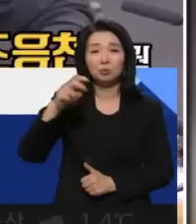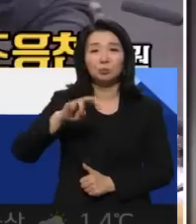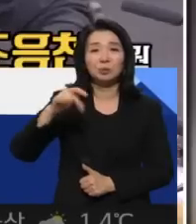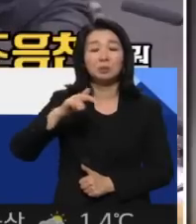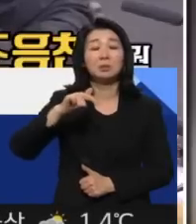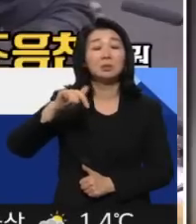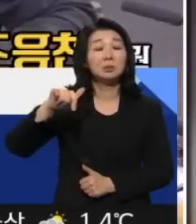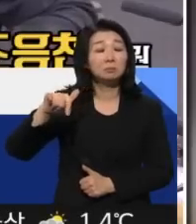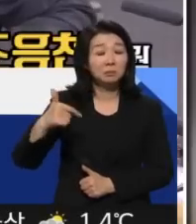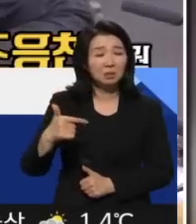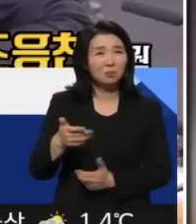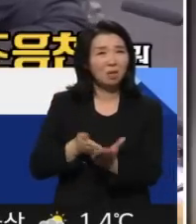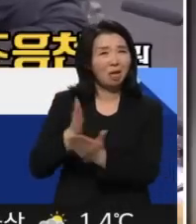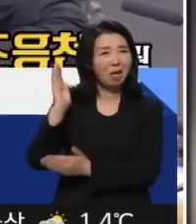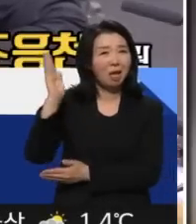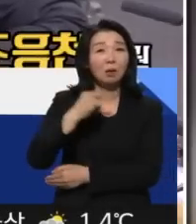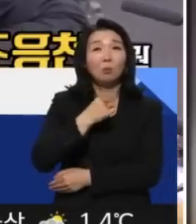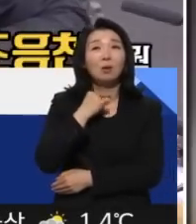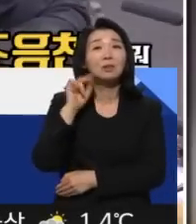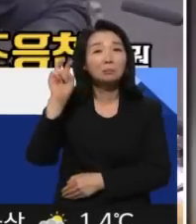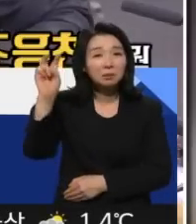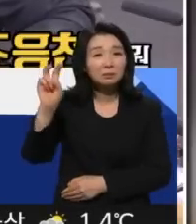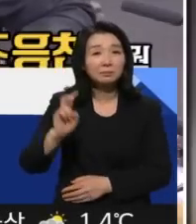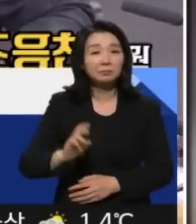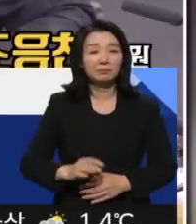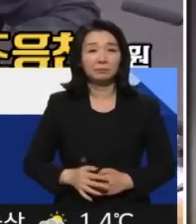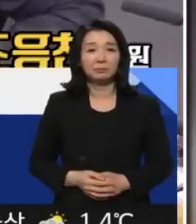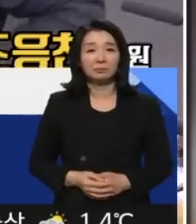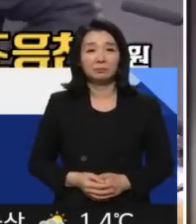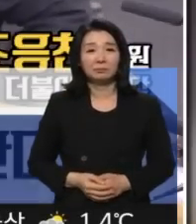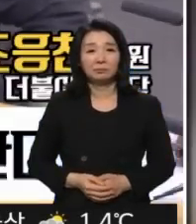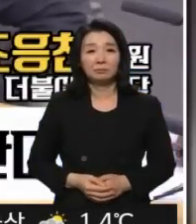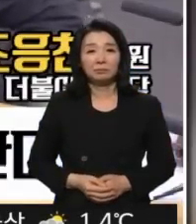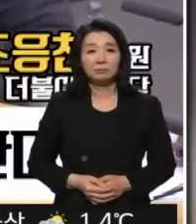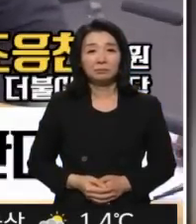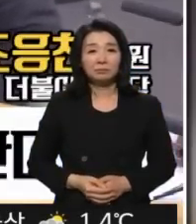마이크 파워를 키우시고 싶은 게 아닌가 저는 오히려 의심을 합니다.